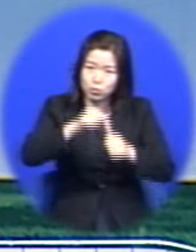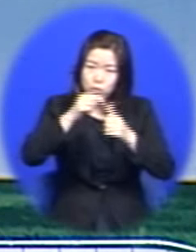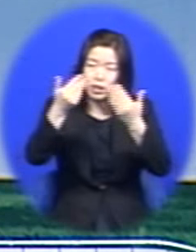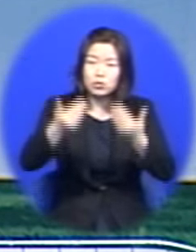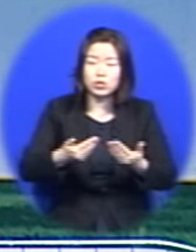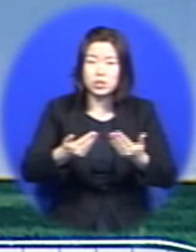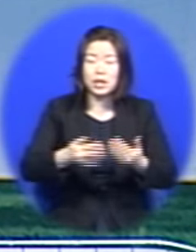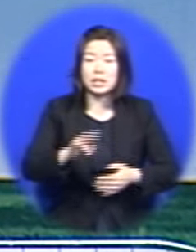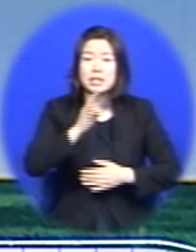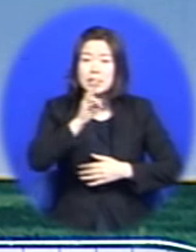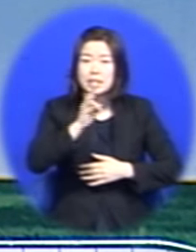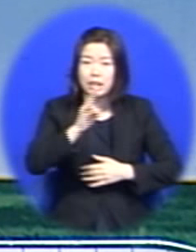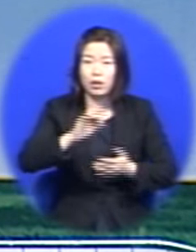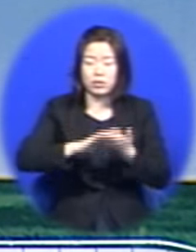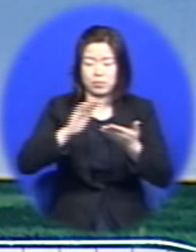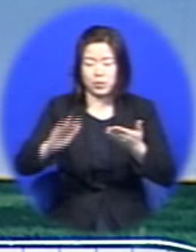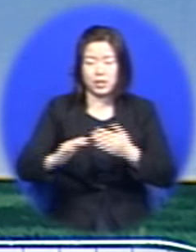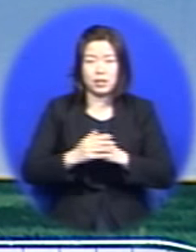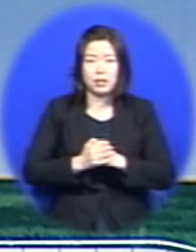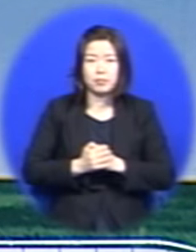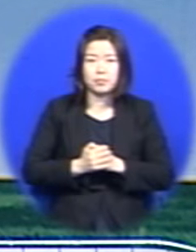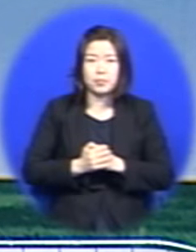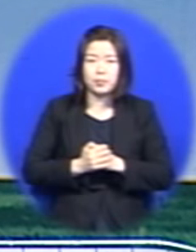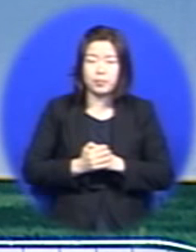하는 예언입니다.